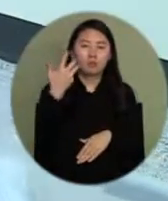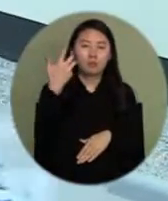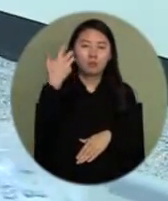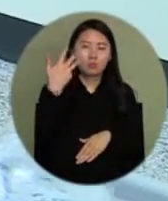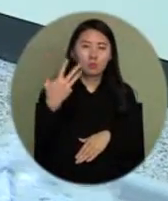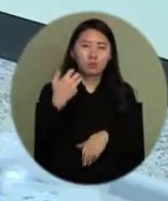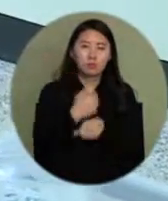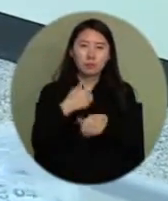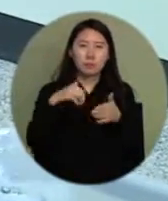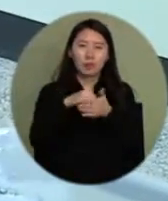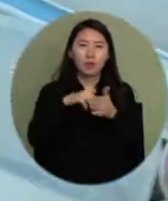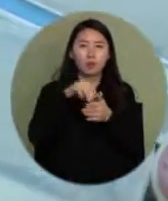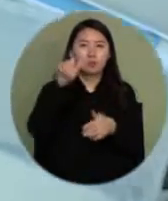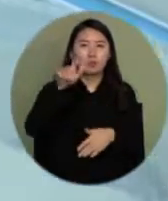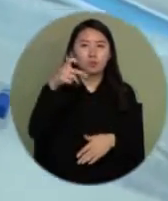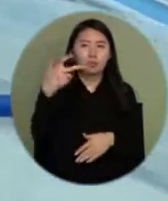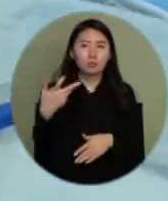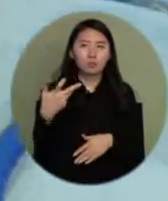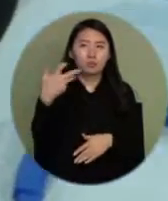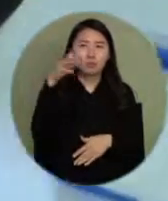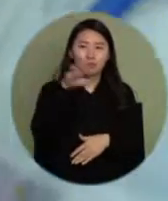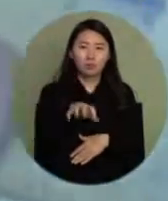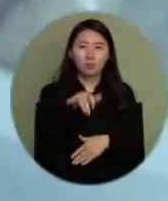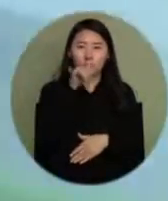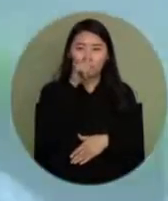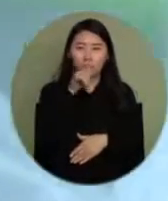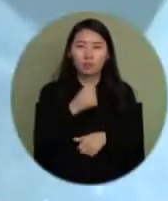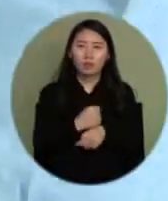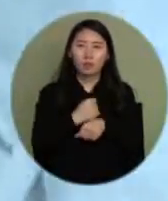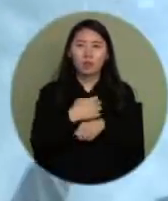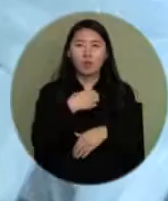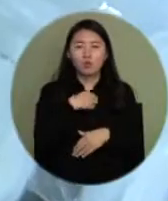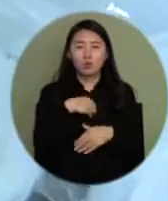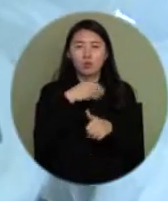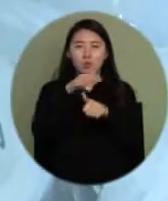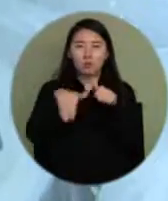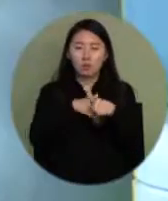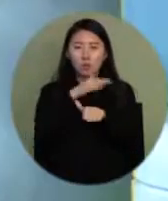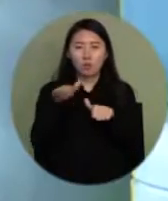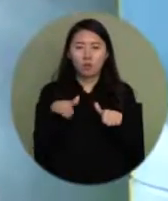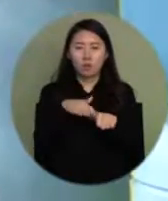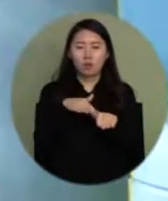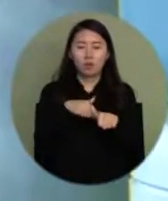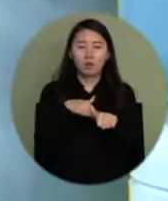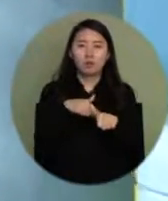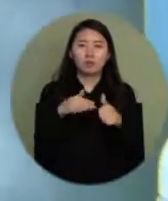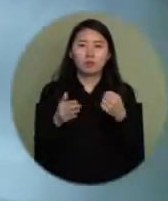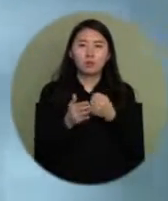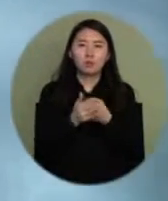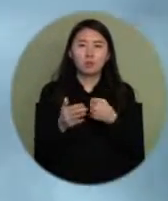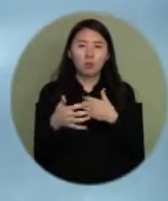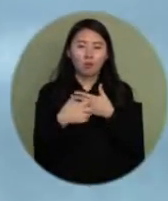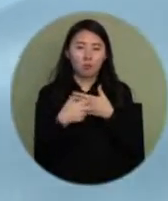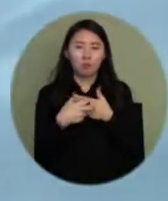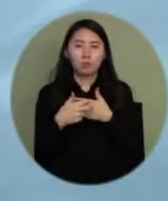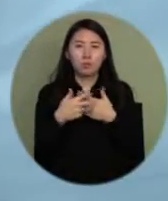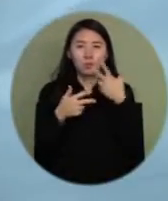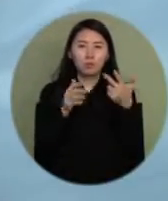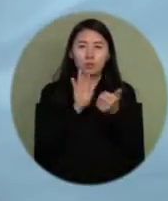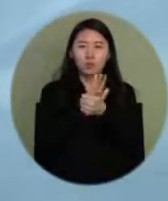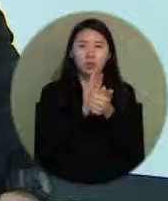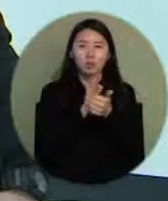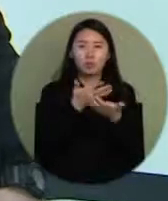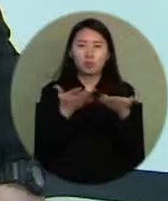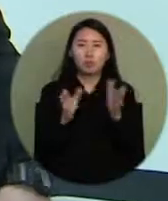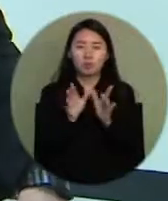파주에 13곳이 있습니다. 한편 파주시는 위기 대응 상황실을 설치해 의료 등 7개 지원반을 운영